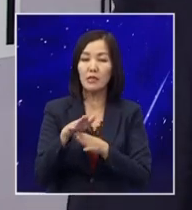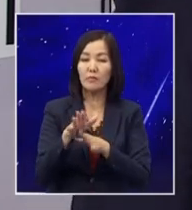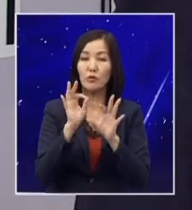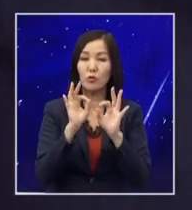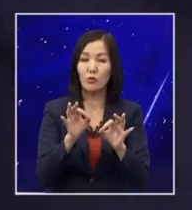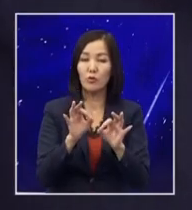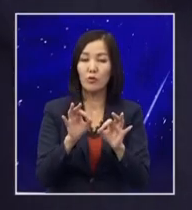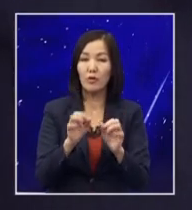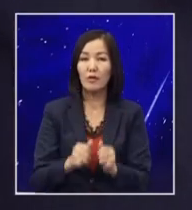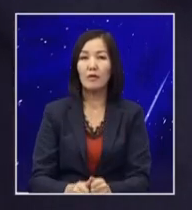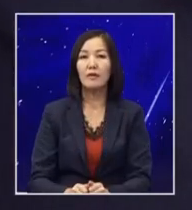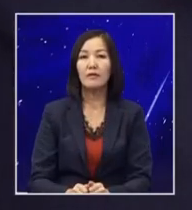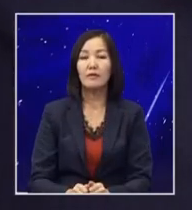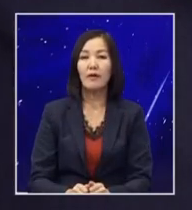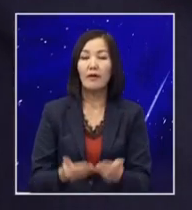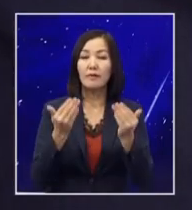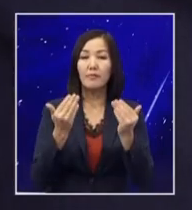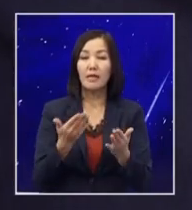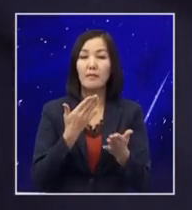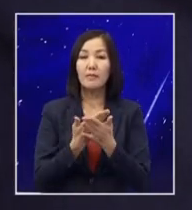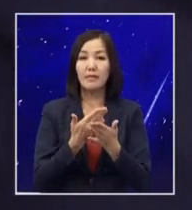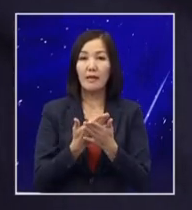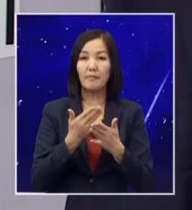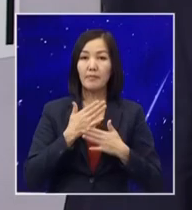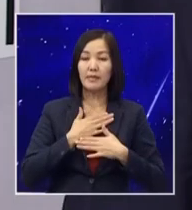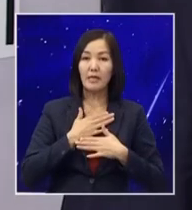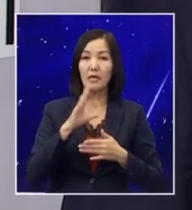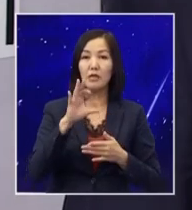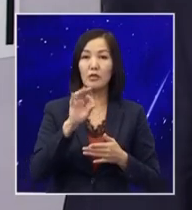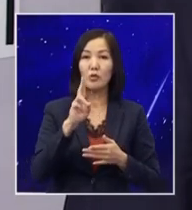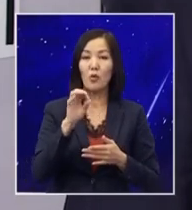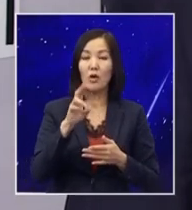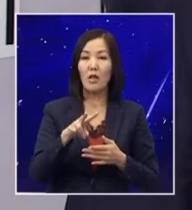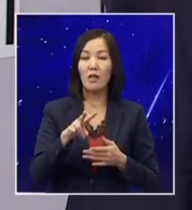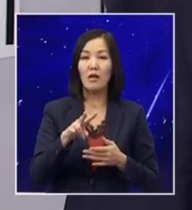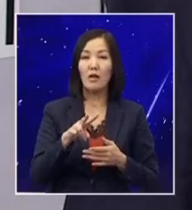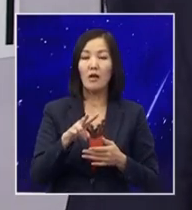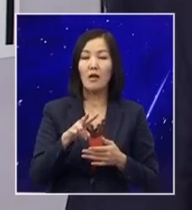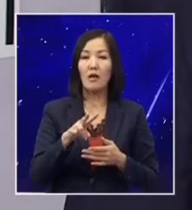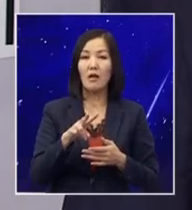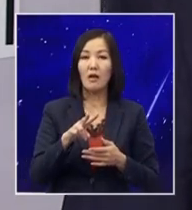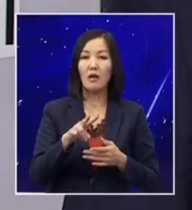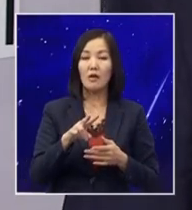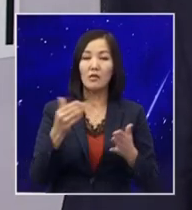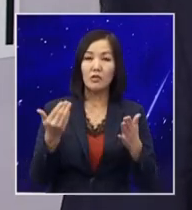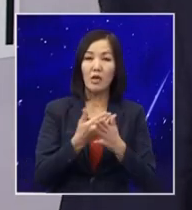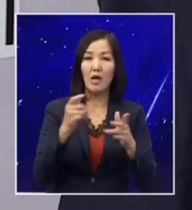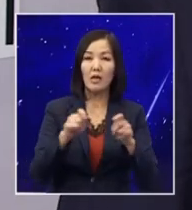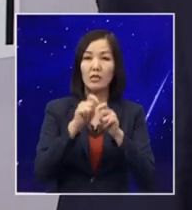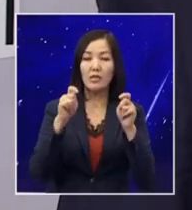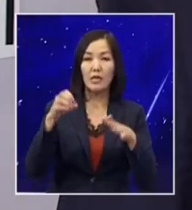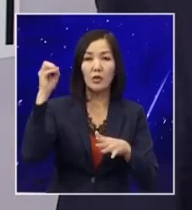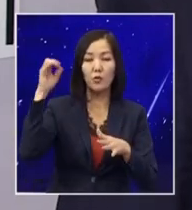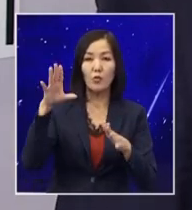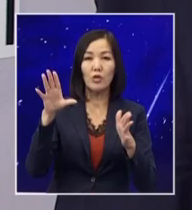ойдағыдай іске асыру болып табылады. Биыл мысалы бізде Сокол дейді автодром қосылады, одан басқа жаңағы күн электр